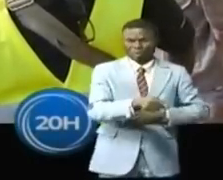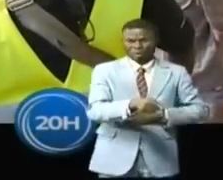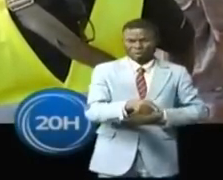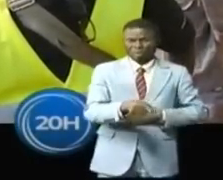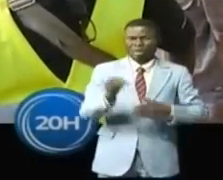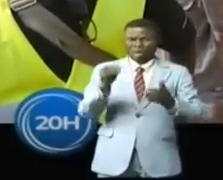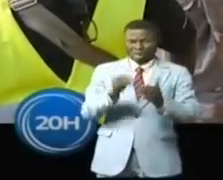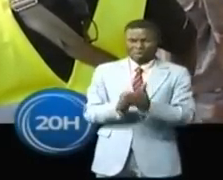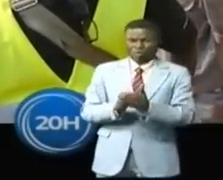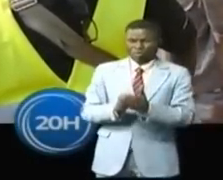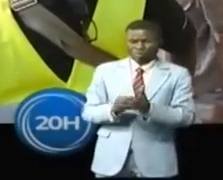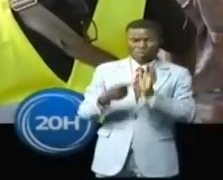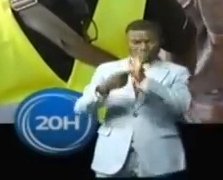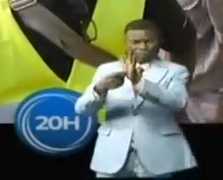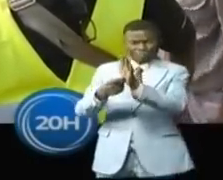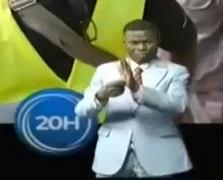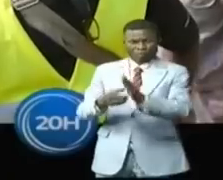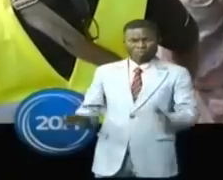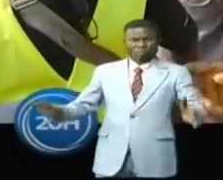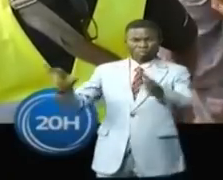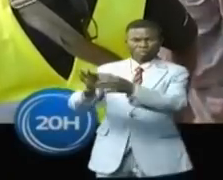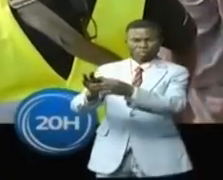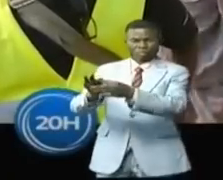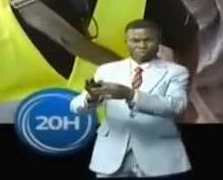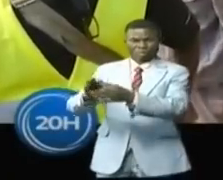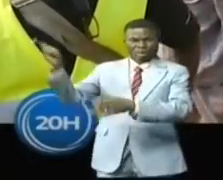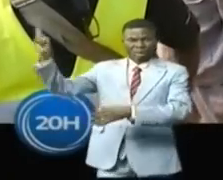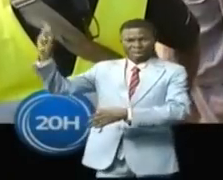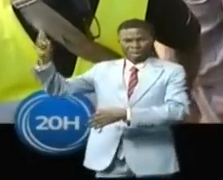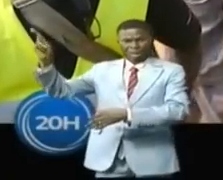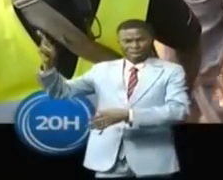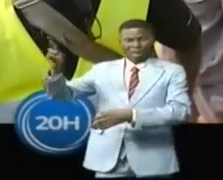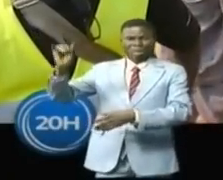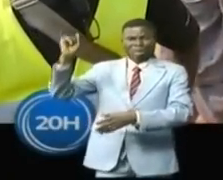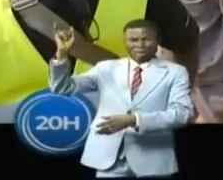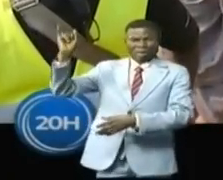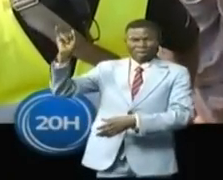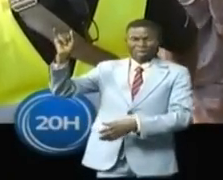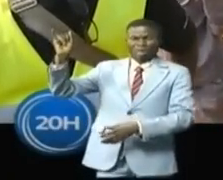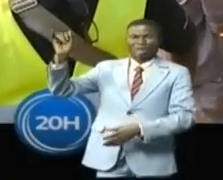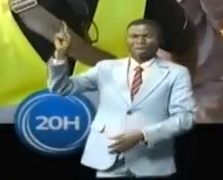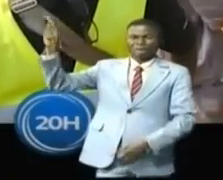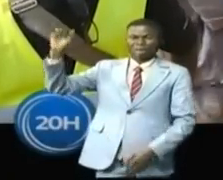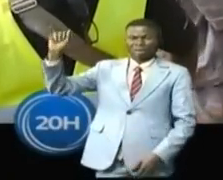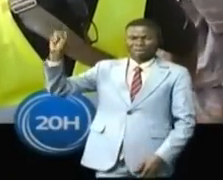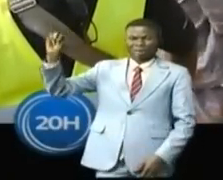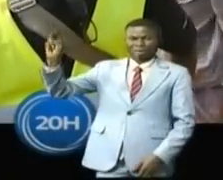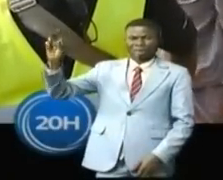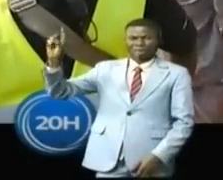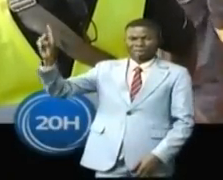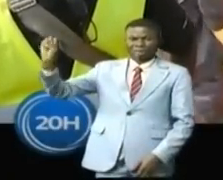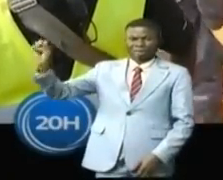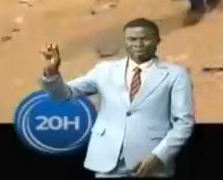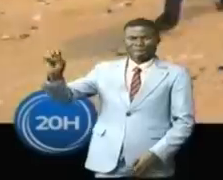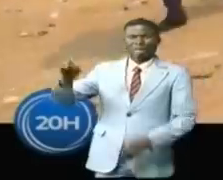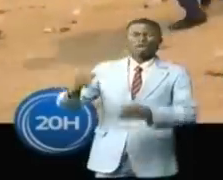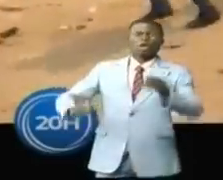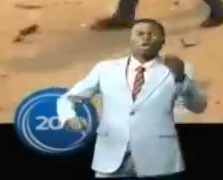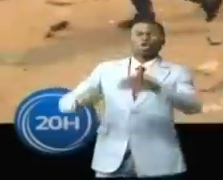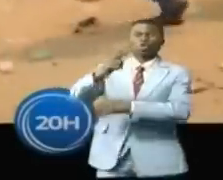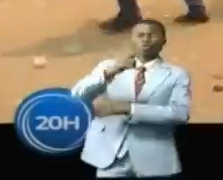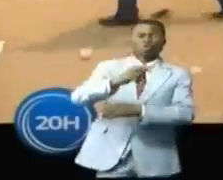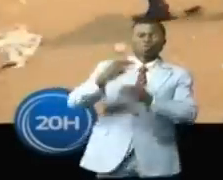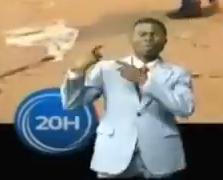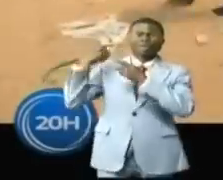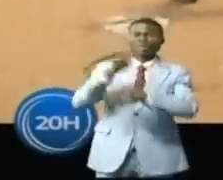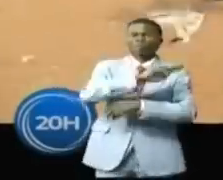train de relier la route de Kimwenza et de Kindele qui était coupée depuis 2016.